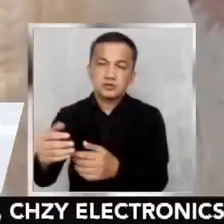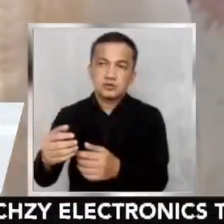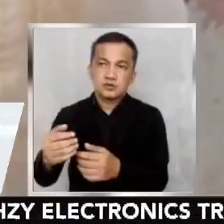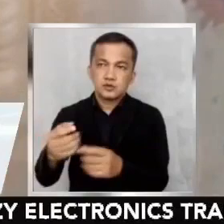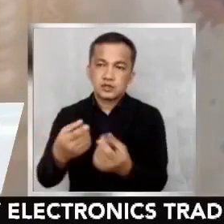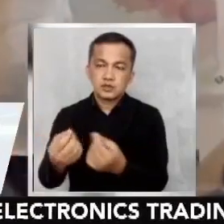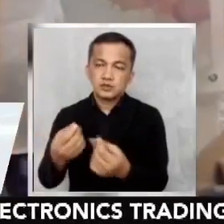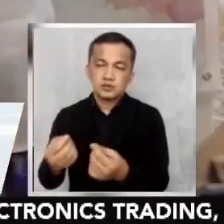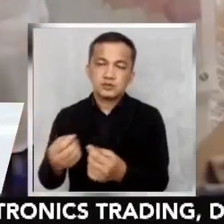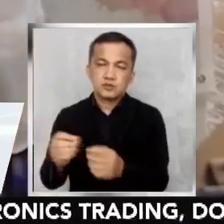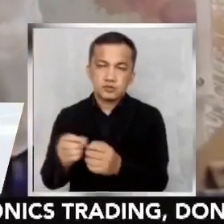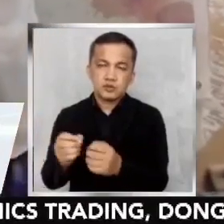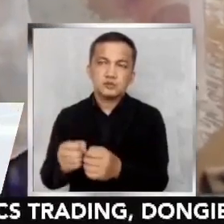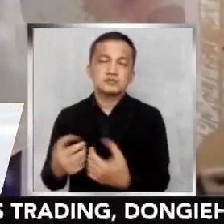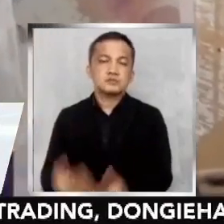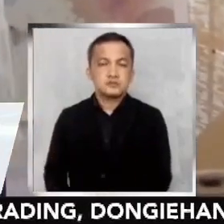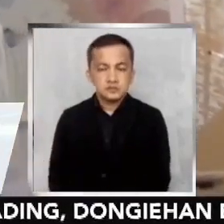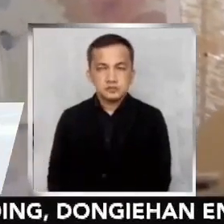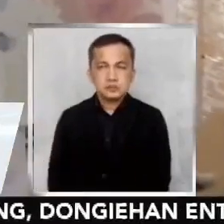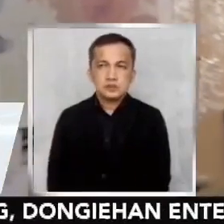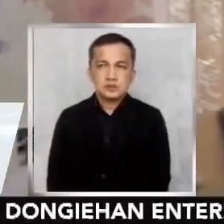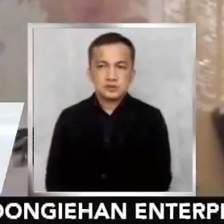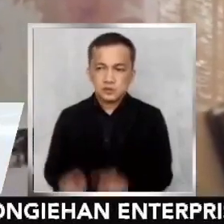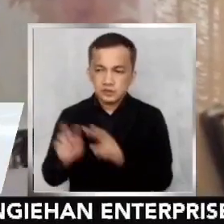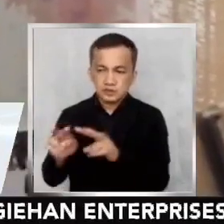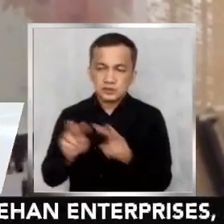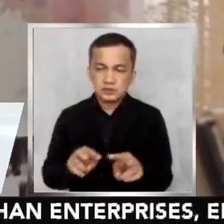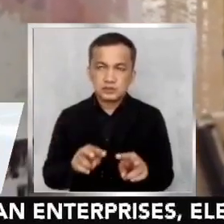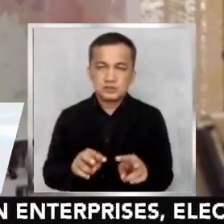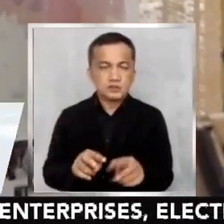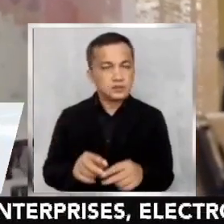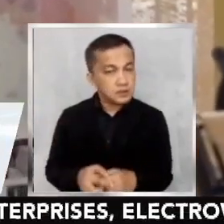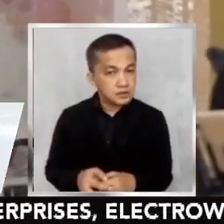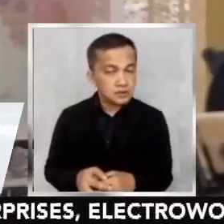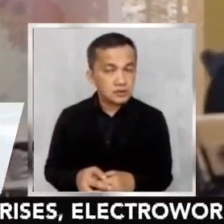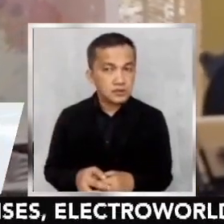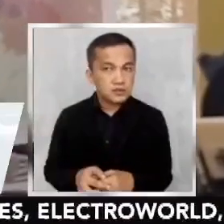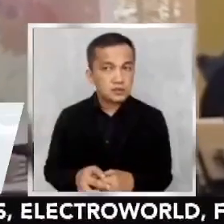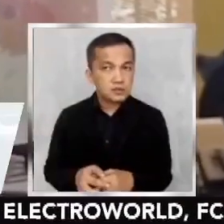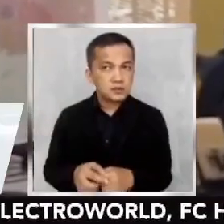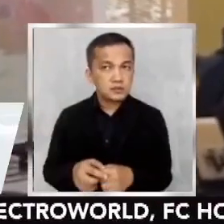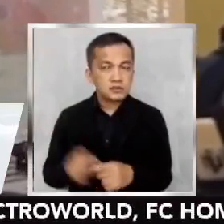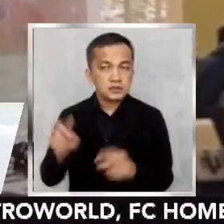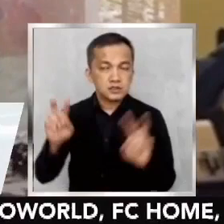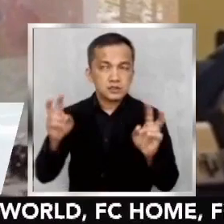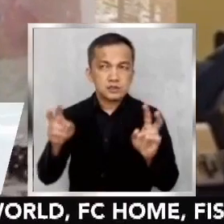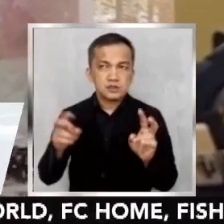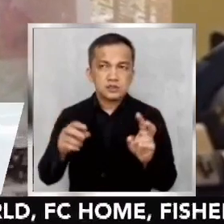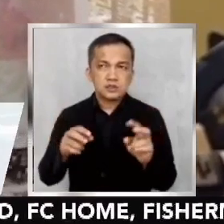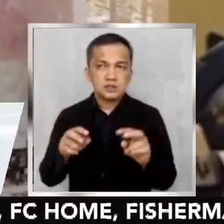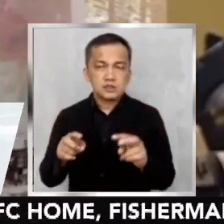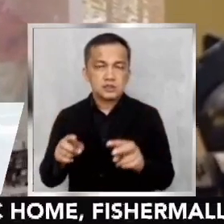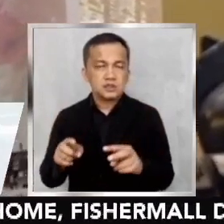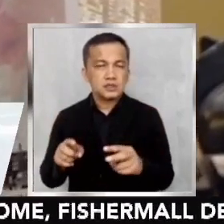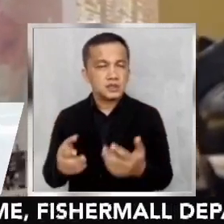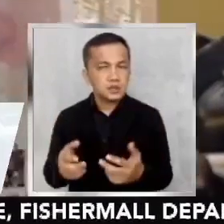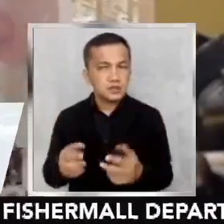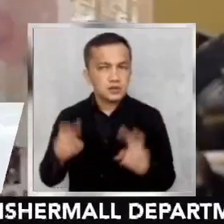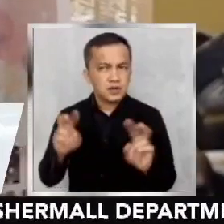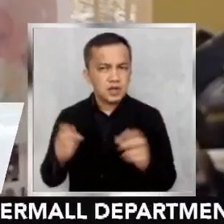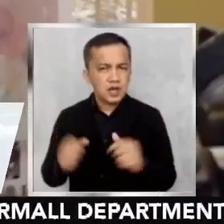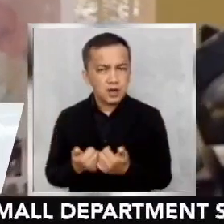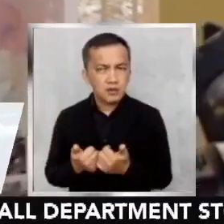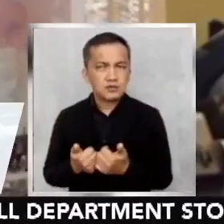plano. We can see the difference now. Not only in terms of how the systems